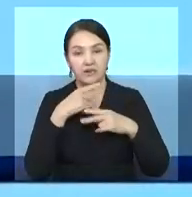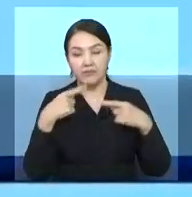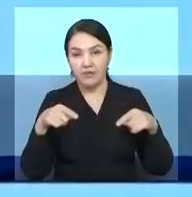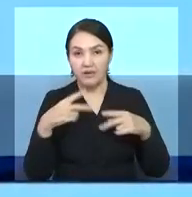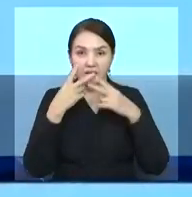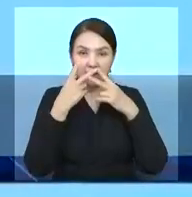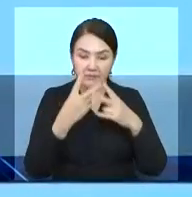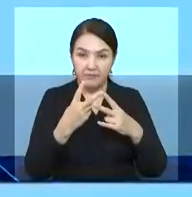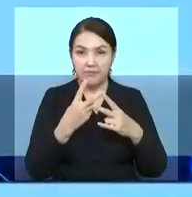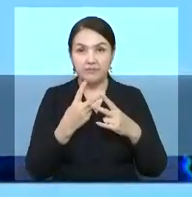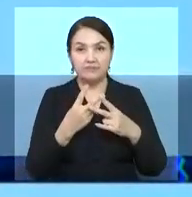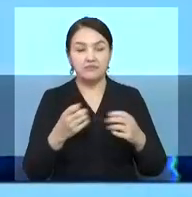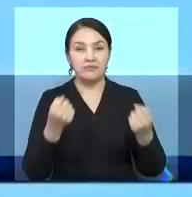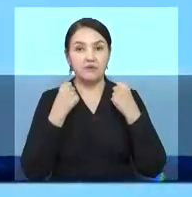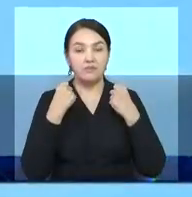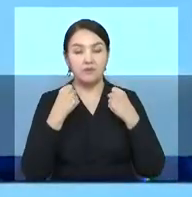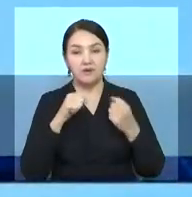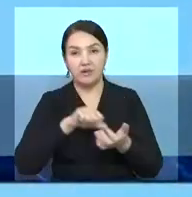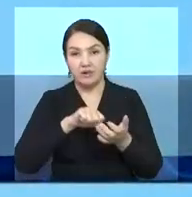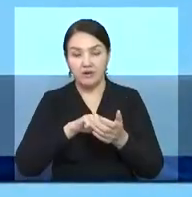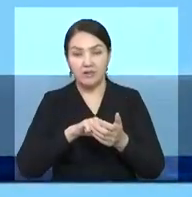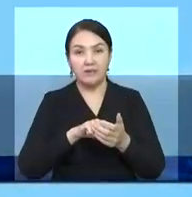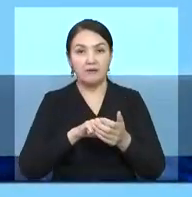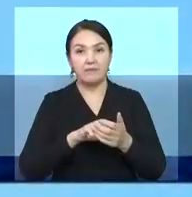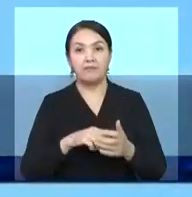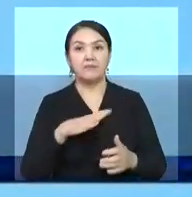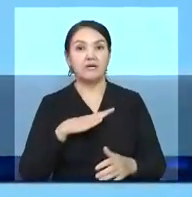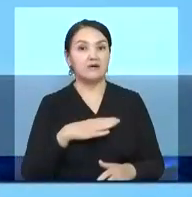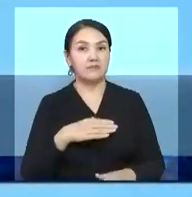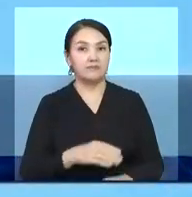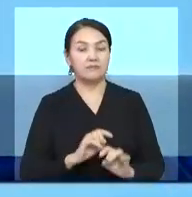жаққа алаңдатып, спортқа борып, салауатты өмір салтын қалыптастыруды насихаттап жатырмыз.